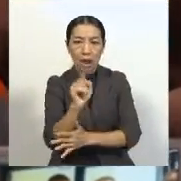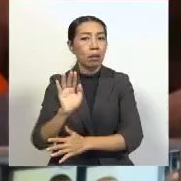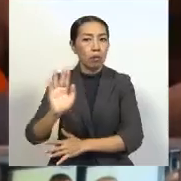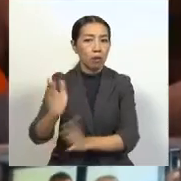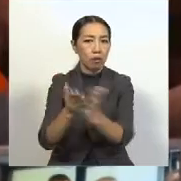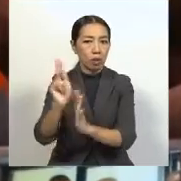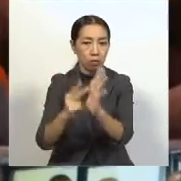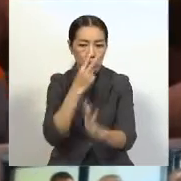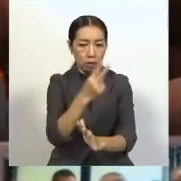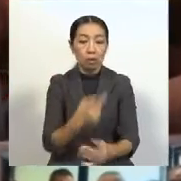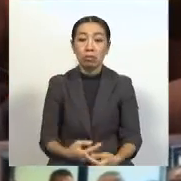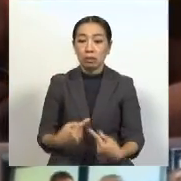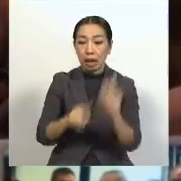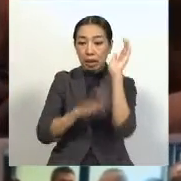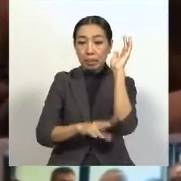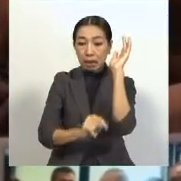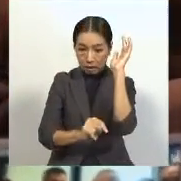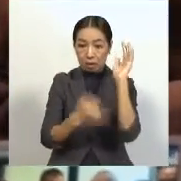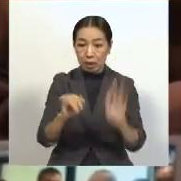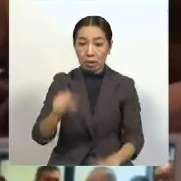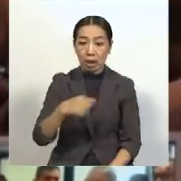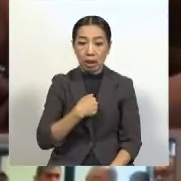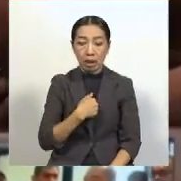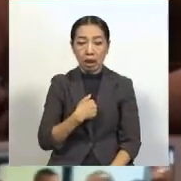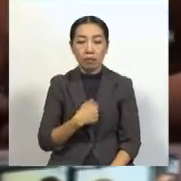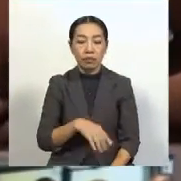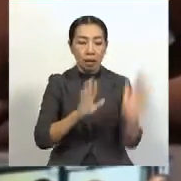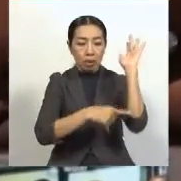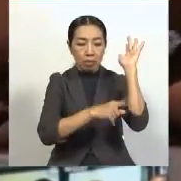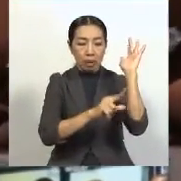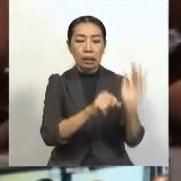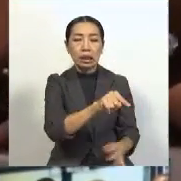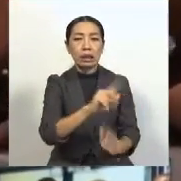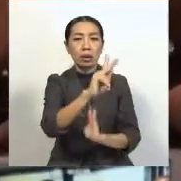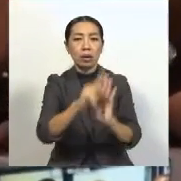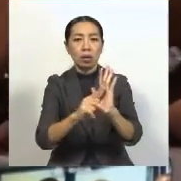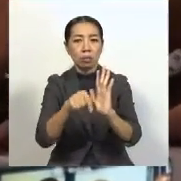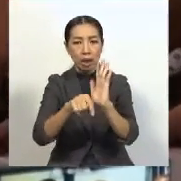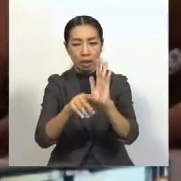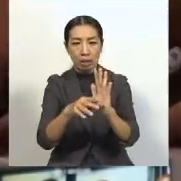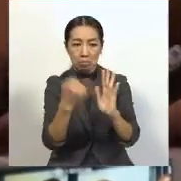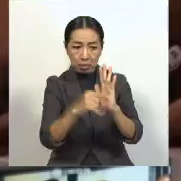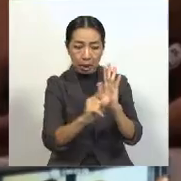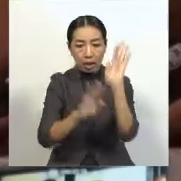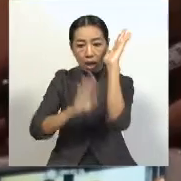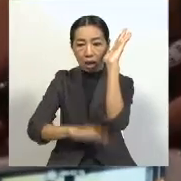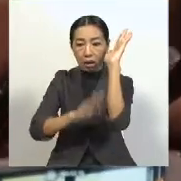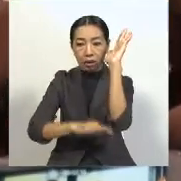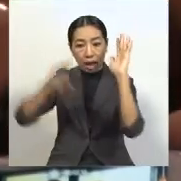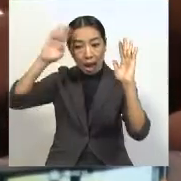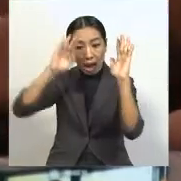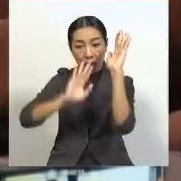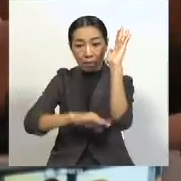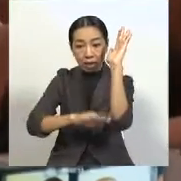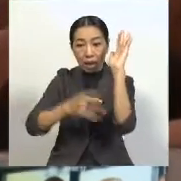เขาเวท ี น ี้ก็อย่างนั้นก็เปิดก็ทางกรมราชภัณฑ์สี่เขาดูว่าไม่ผิดกฎหมายนะ